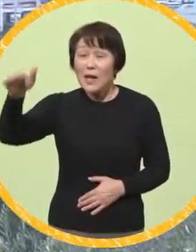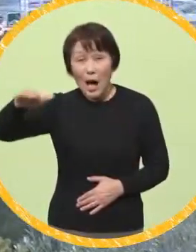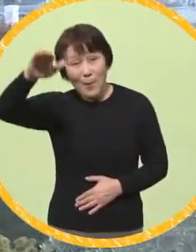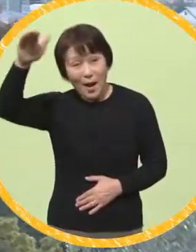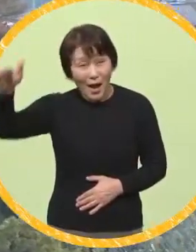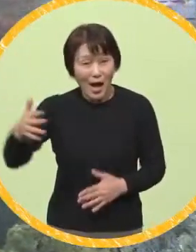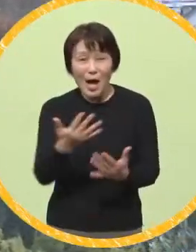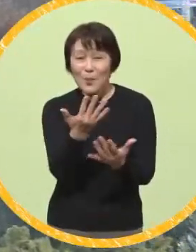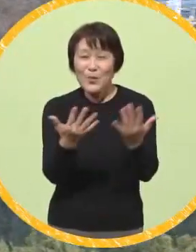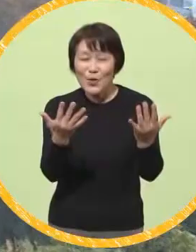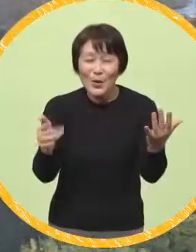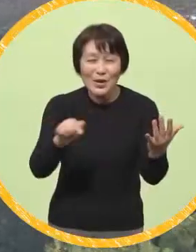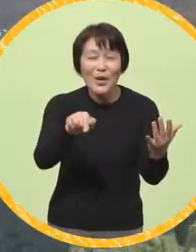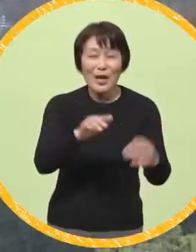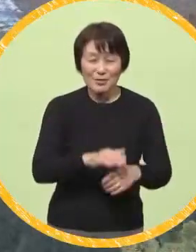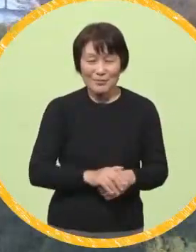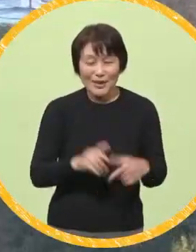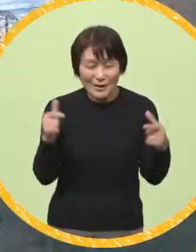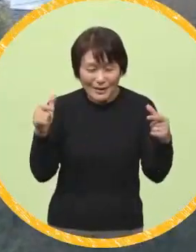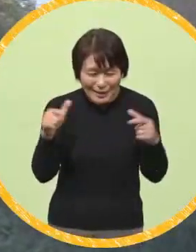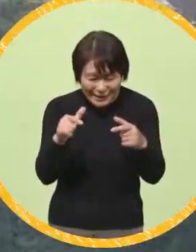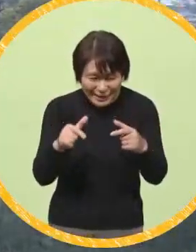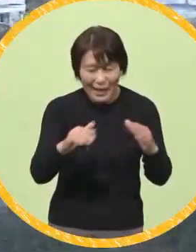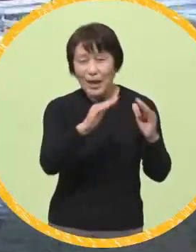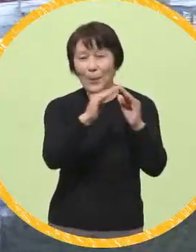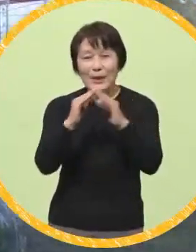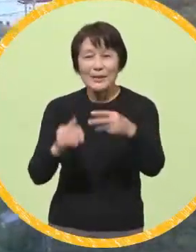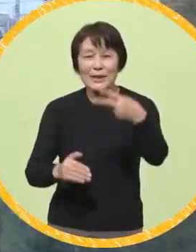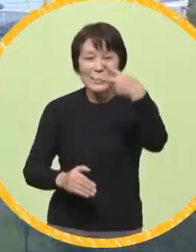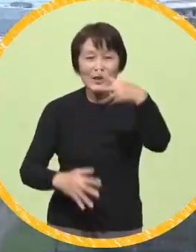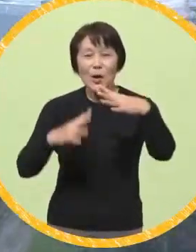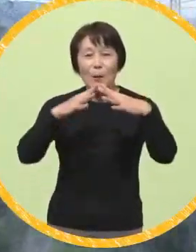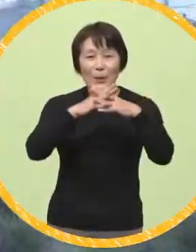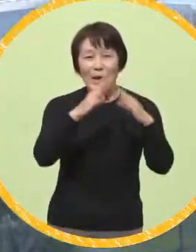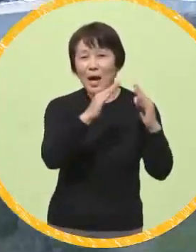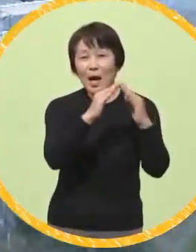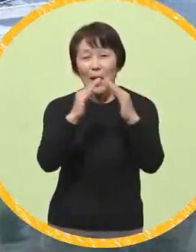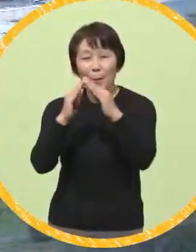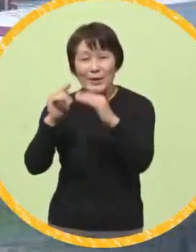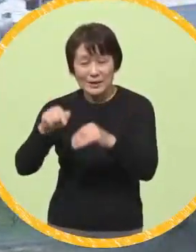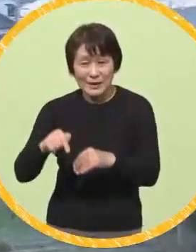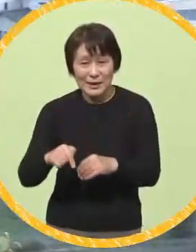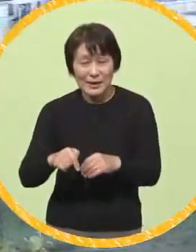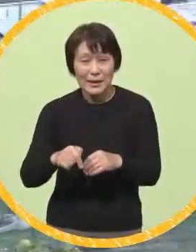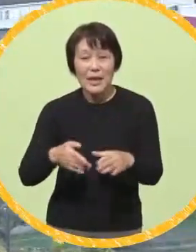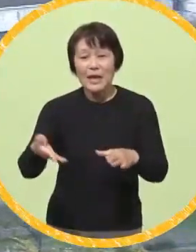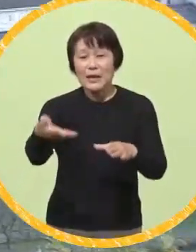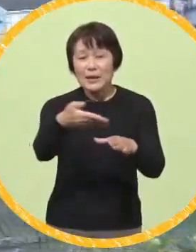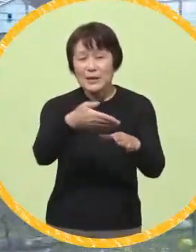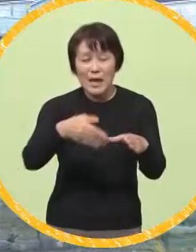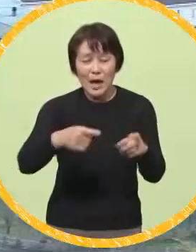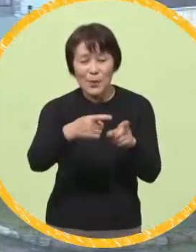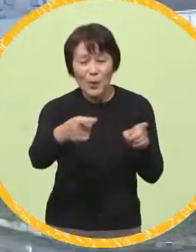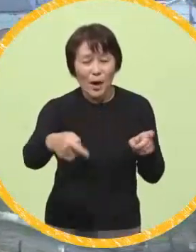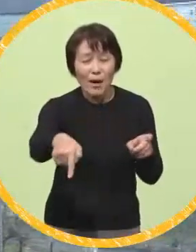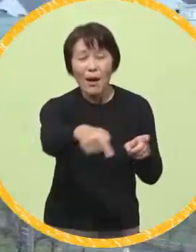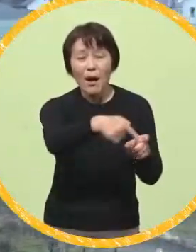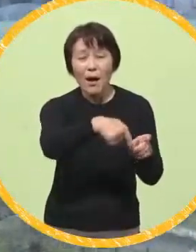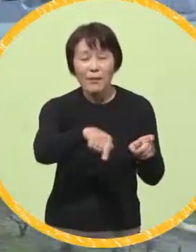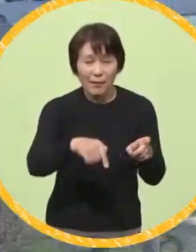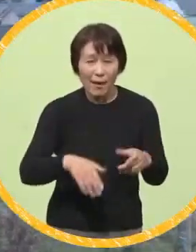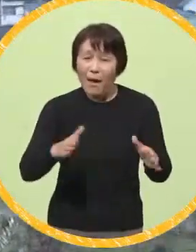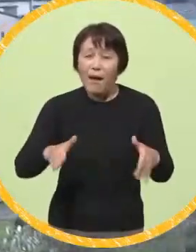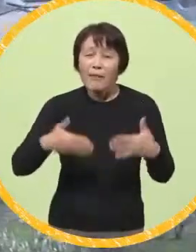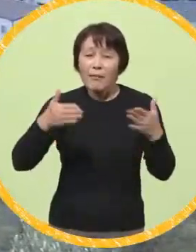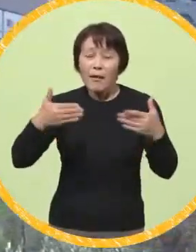よそ9平方キロメートルの小さな町、二宮町。相模湾に面した温暖な気候などから元気な